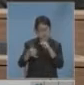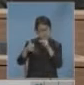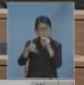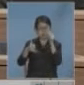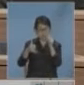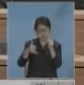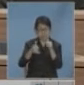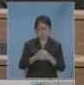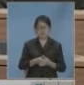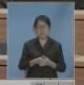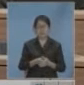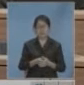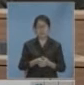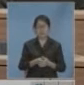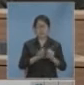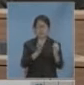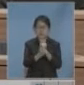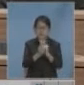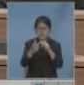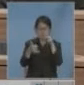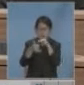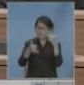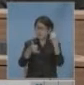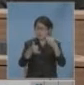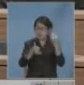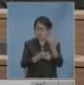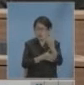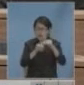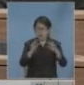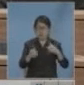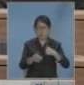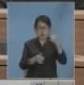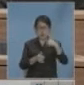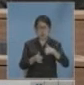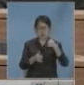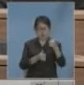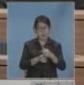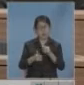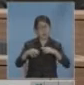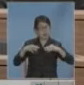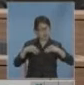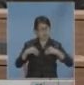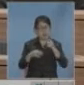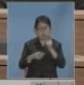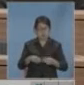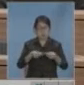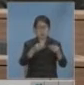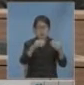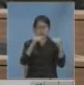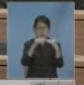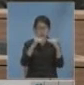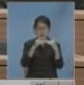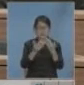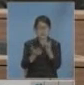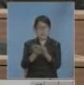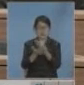ท่านซึ่งในสังคมนี้ก็ยอมรับท่านว่าท่านเป็นคนที่มีเมตตาท่านต้องมีความเป็นธรรมให้ครับยังมีงบ